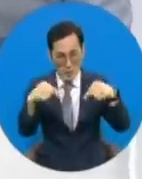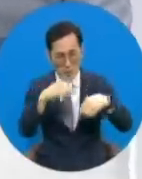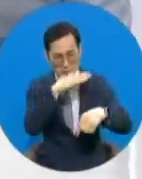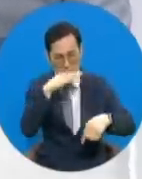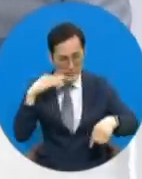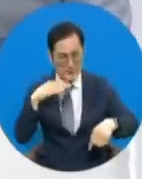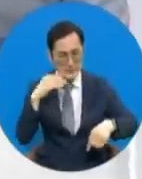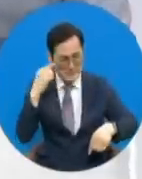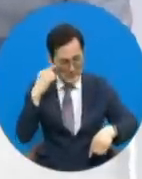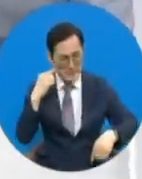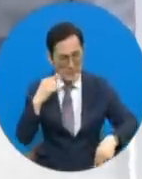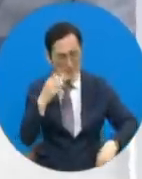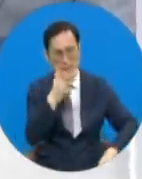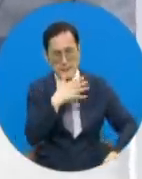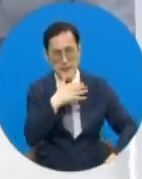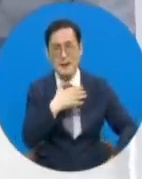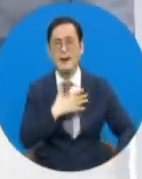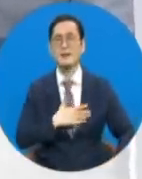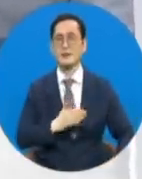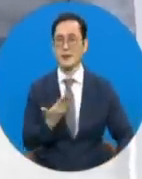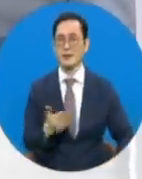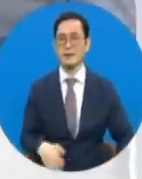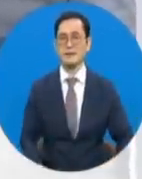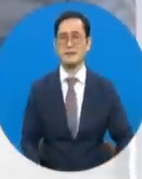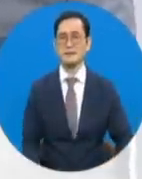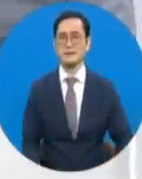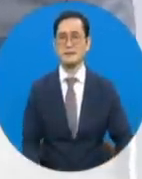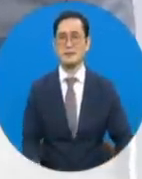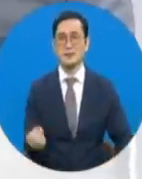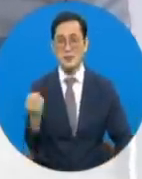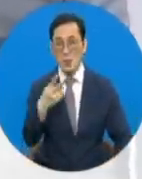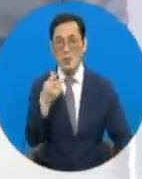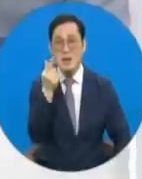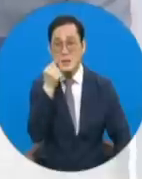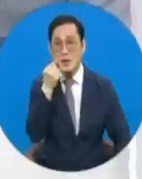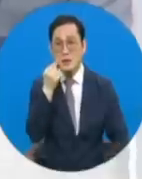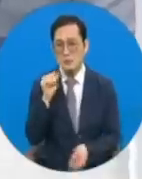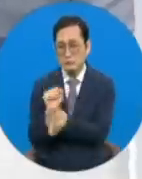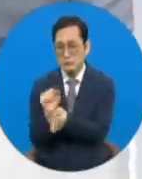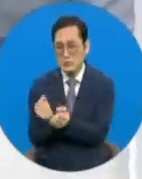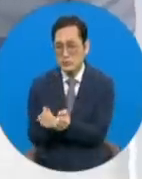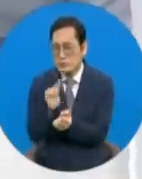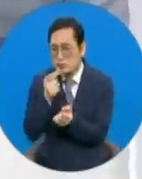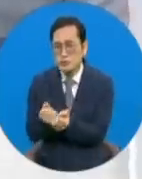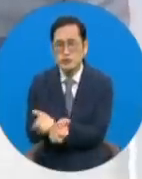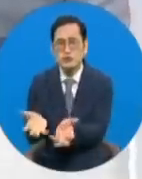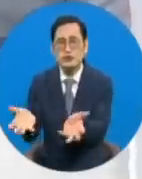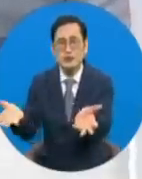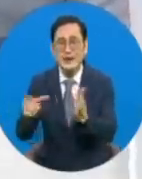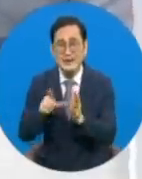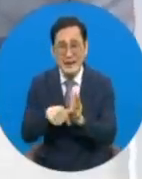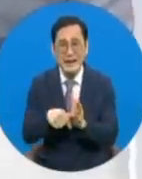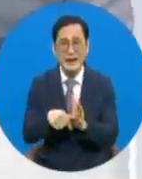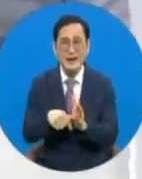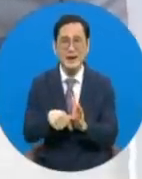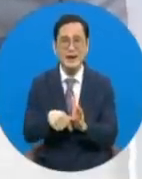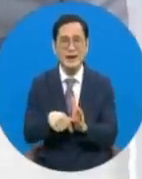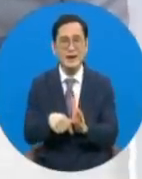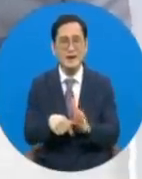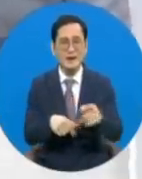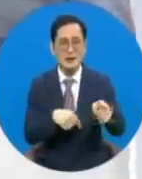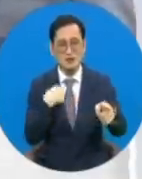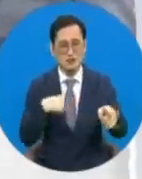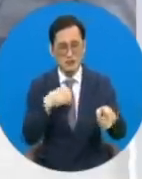갖고 있다는 생각이 들고 만약에 후쿠시마 오염수 얘기를 할 것 같으면 오히려 중국 대사를 만날 게 아니라 러시아 대사를 만나야